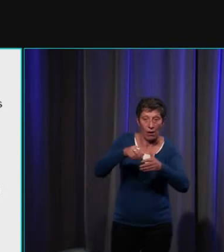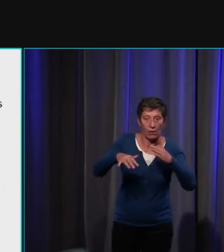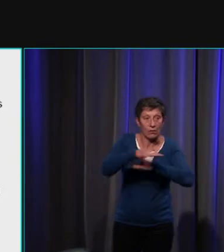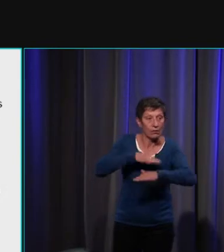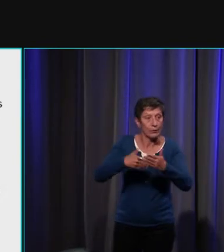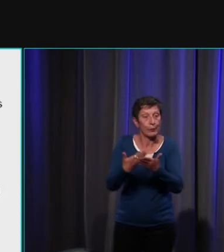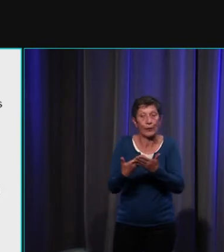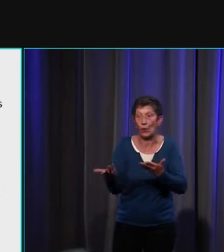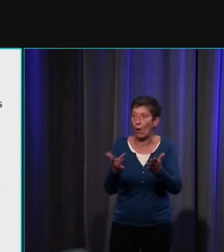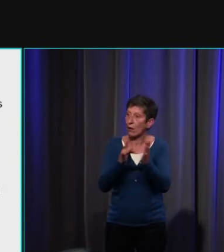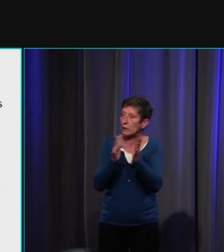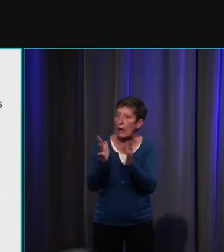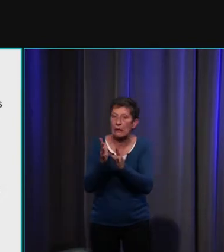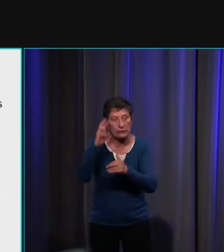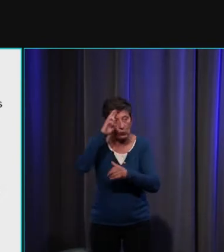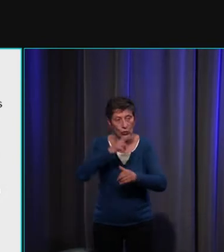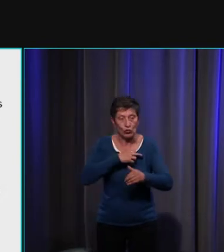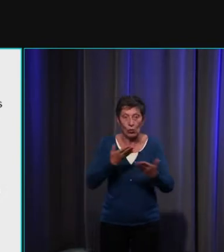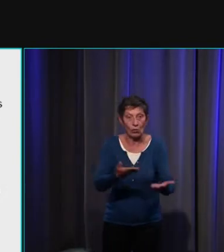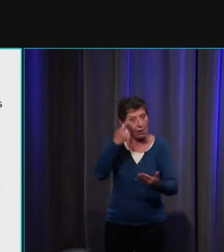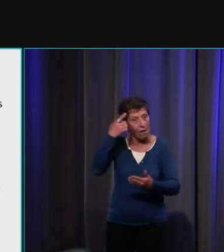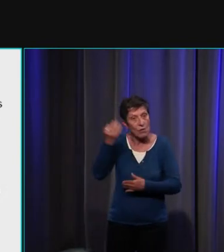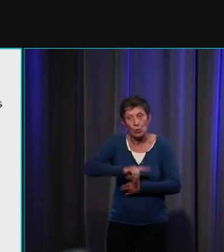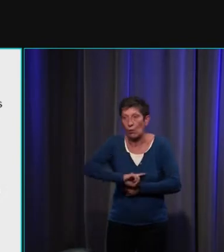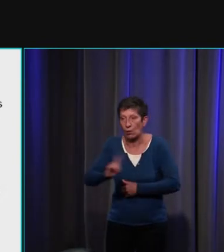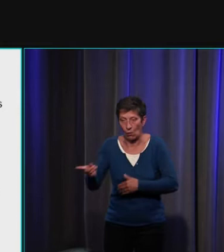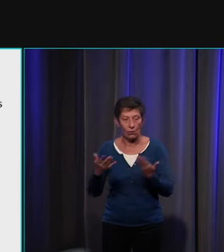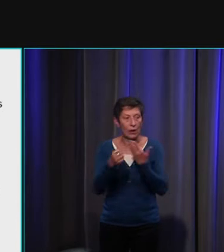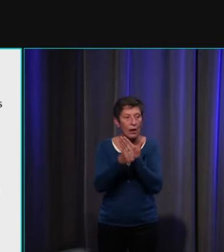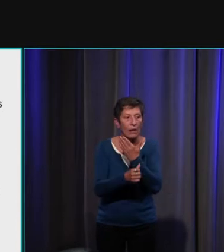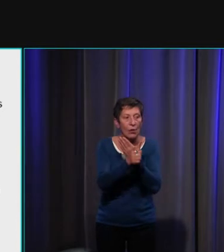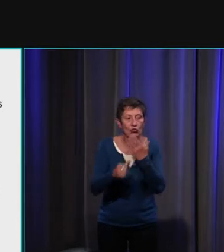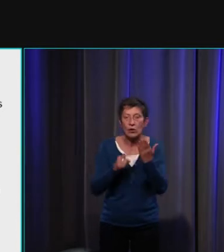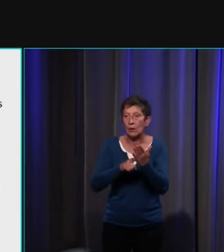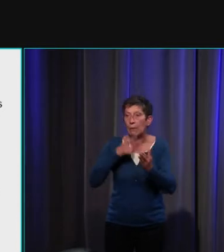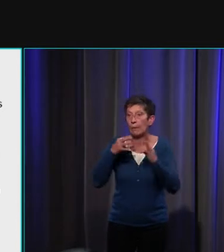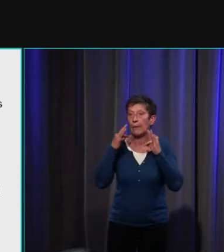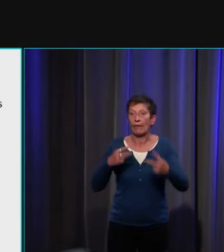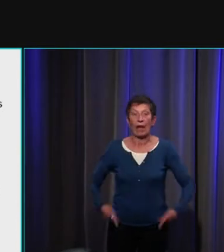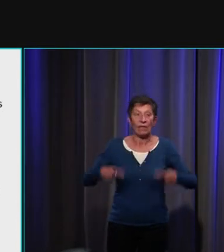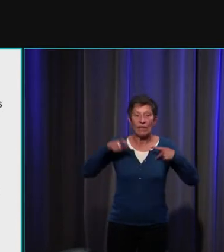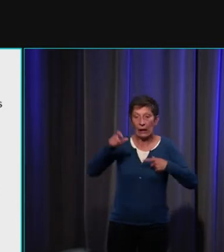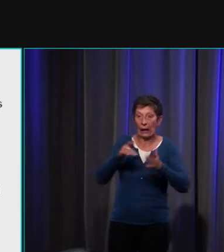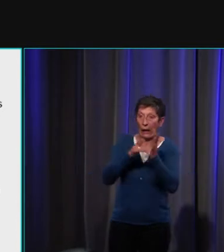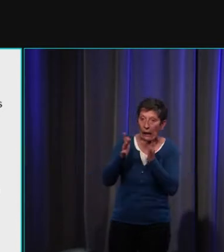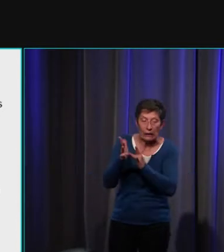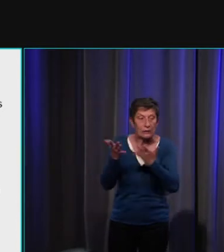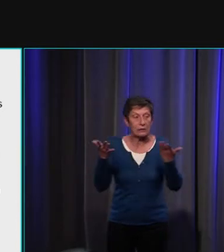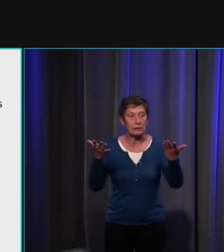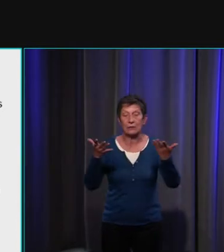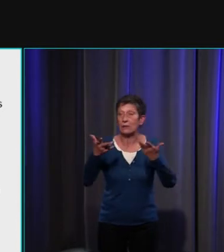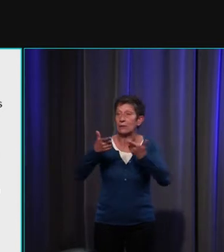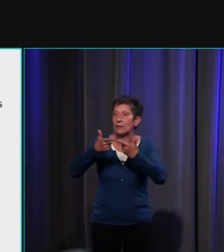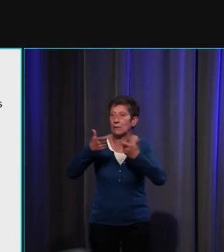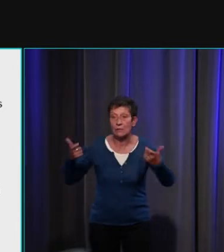n'est pas du tout une invention et que ce que racontent des évents dire sur la vie du christ sur les pharisiens sur les salles du sien sur les